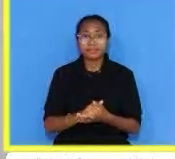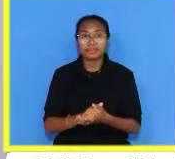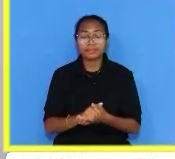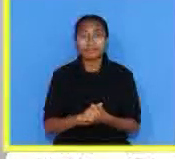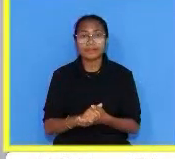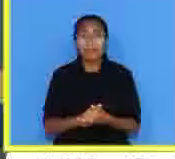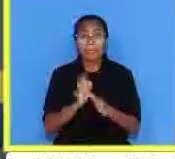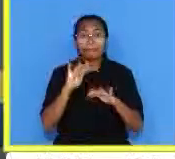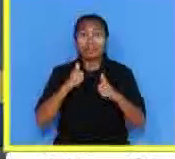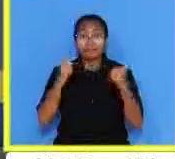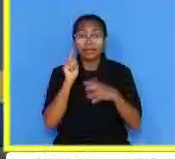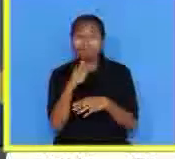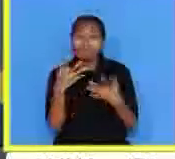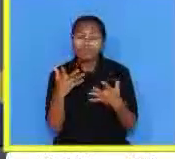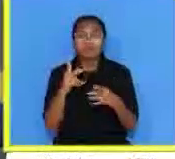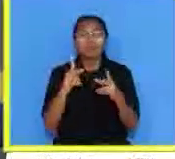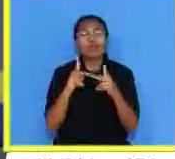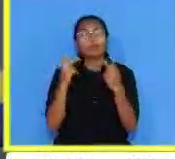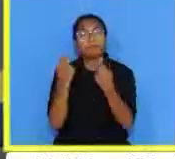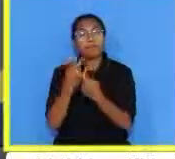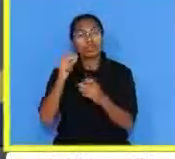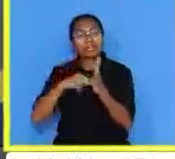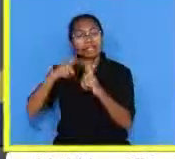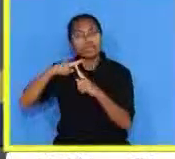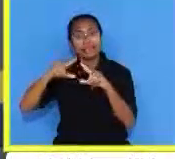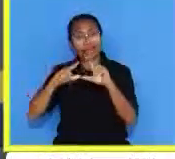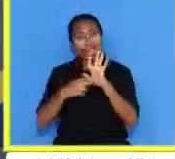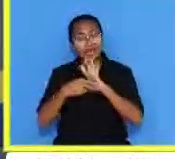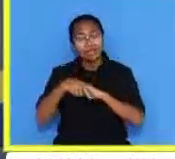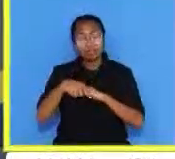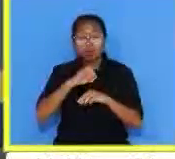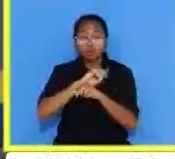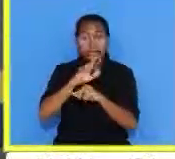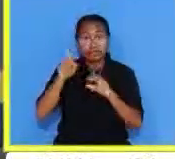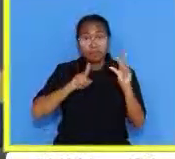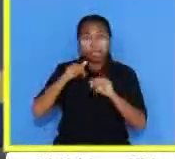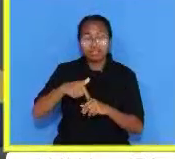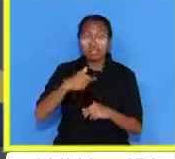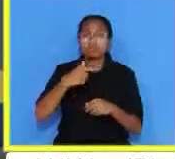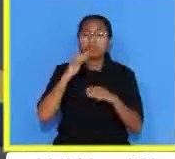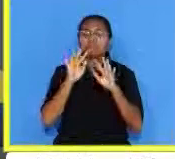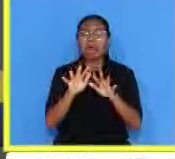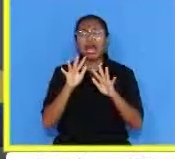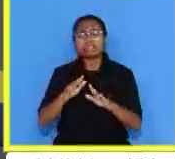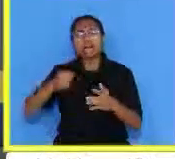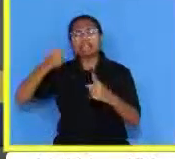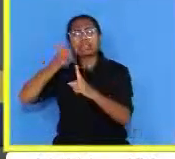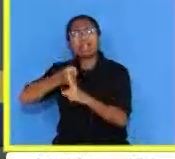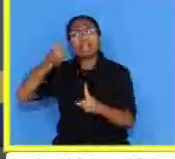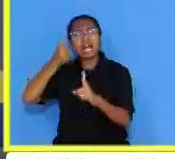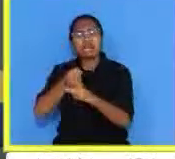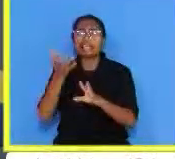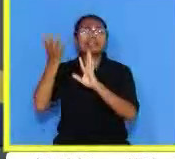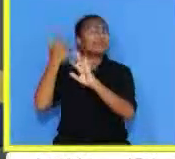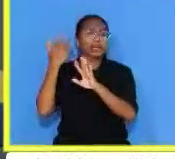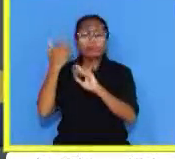Baik, berarti memang kelompok rentan ini di tengah pandemi COVID-19 ini memang memiliki banyak tantangan yang lebih dari